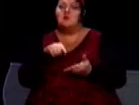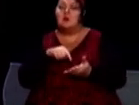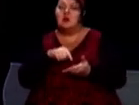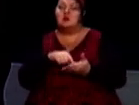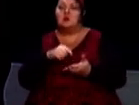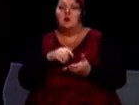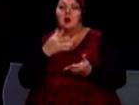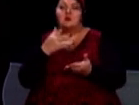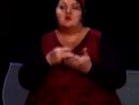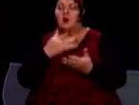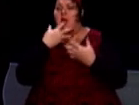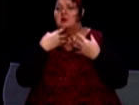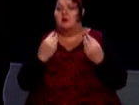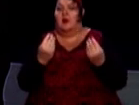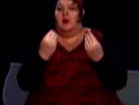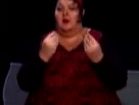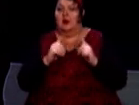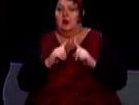із своєю красою,